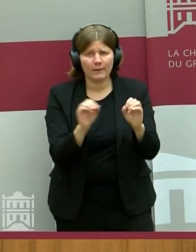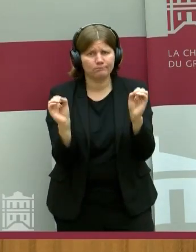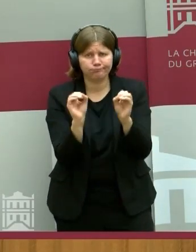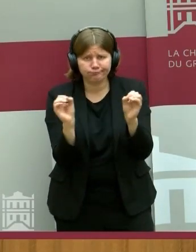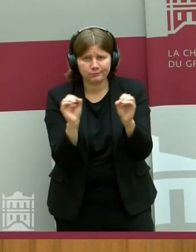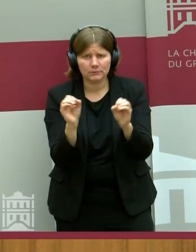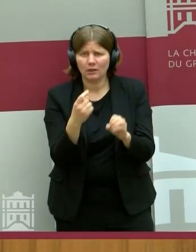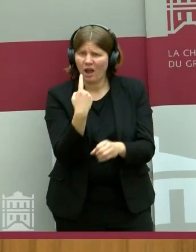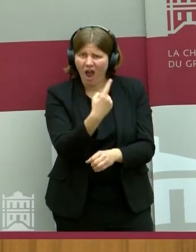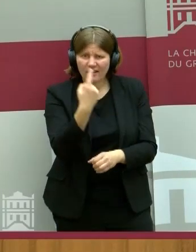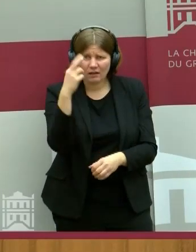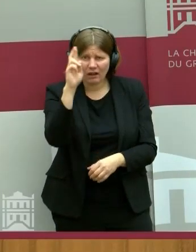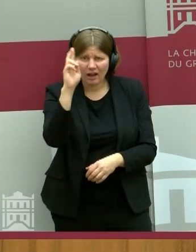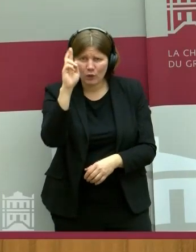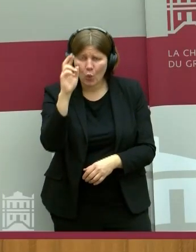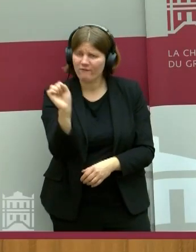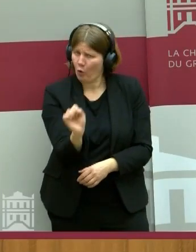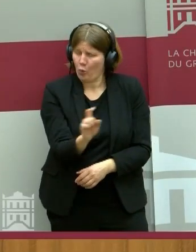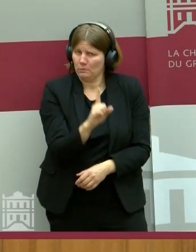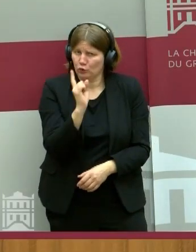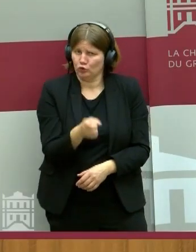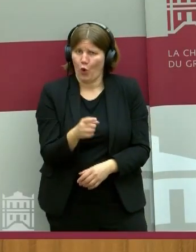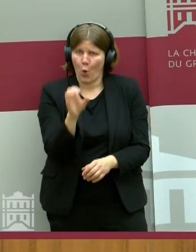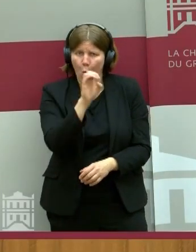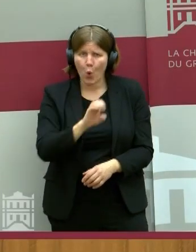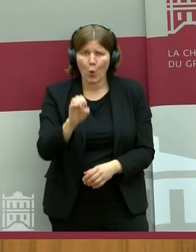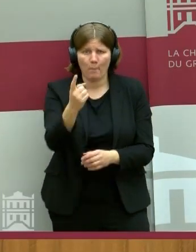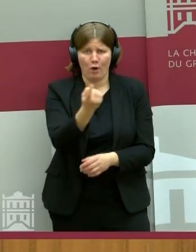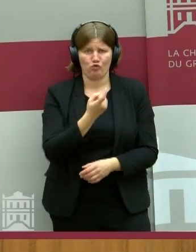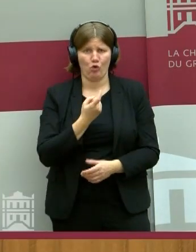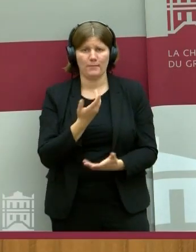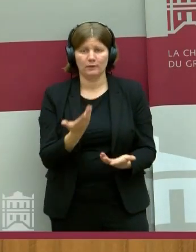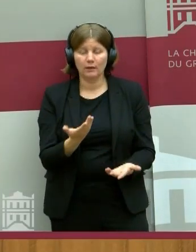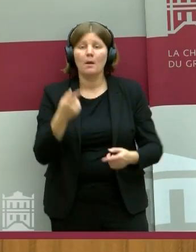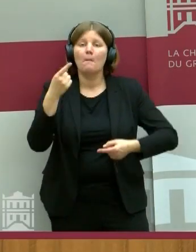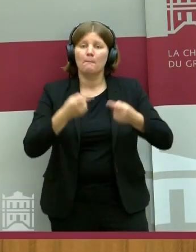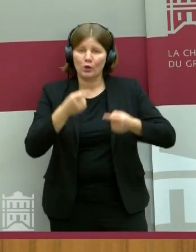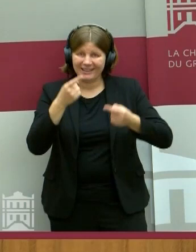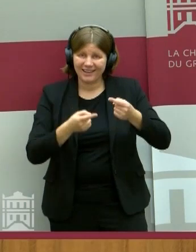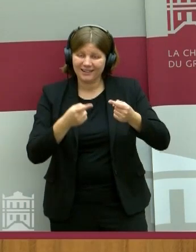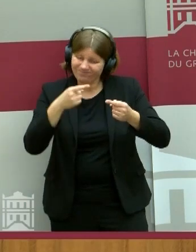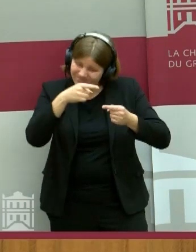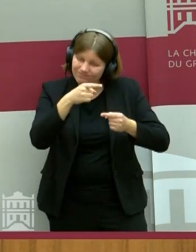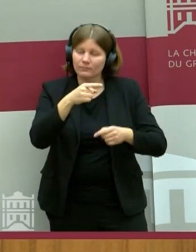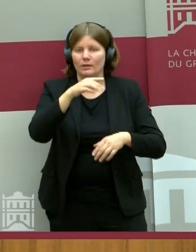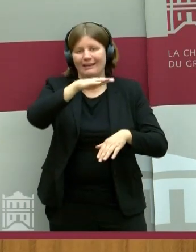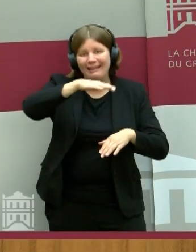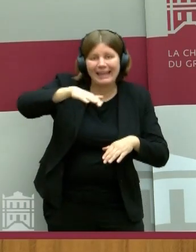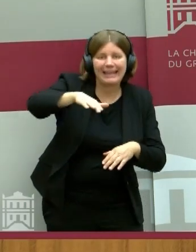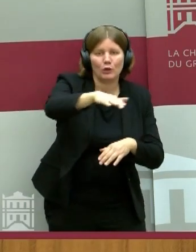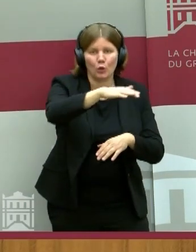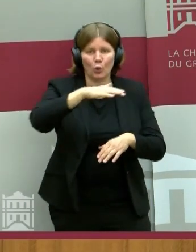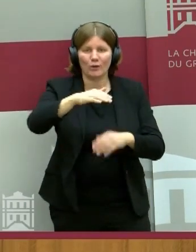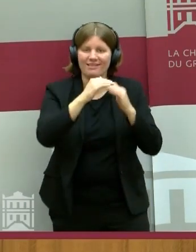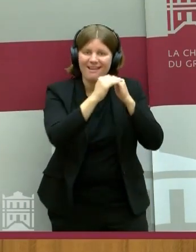wert sollen die an Europa kommen. Ich meine, das ist auch eine Sache für Politik, für die Länder an den Regionen dann zu sensibilisieren. Ein